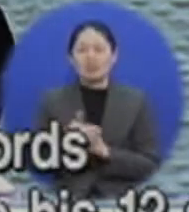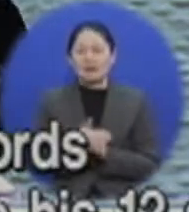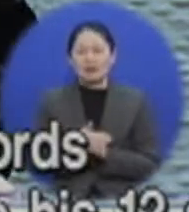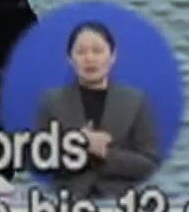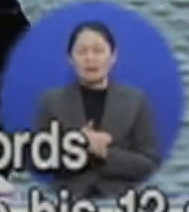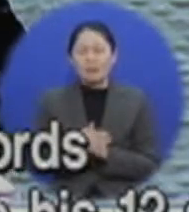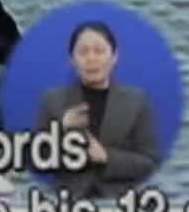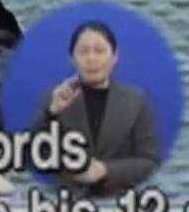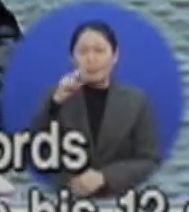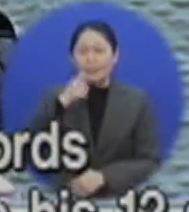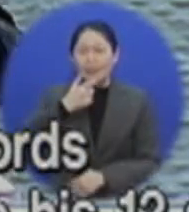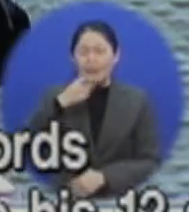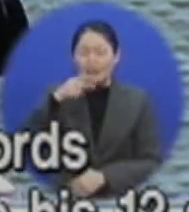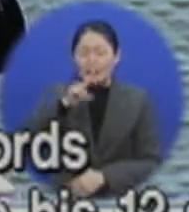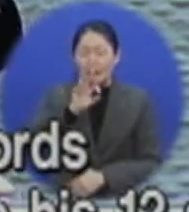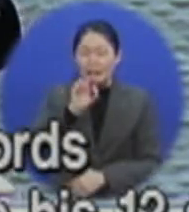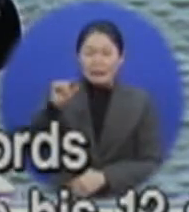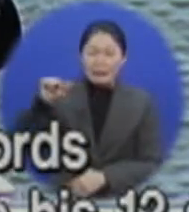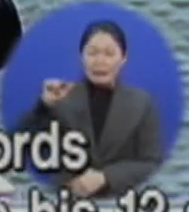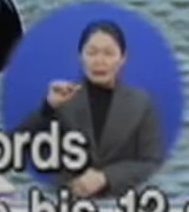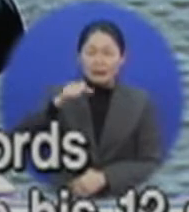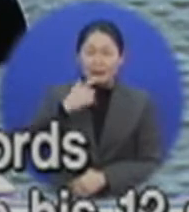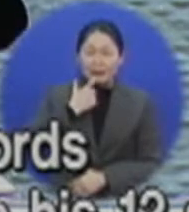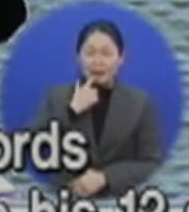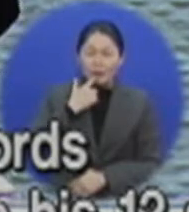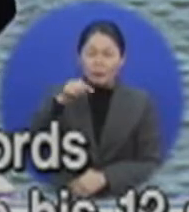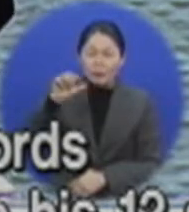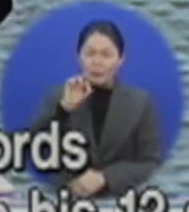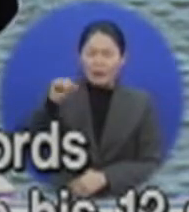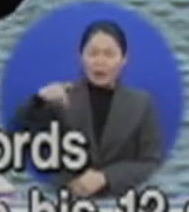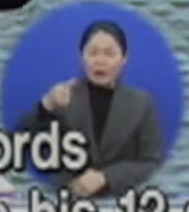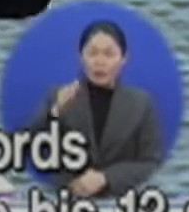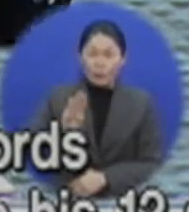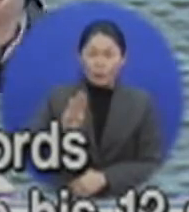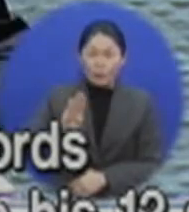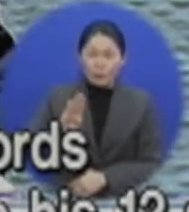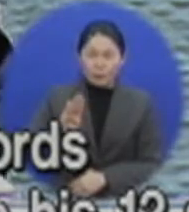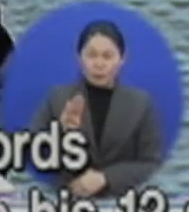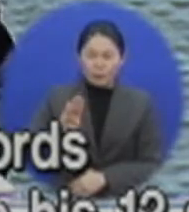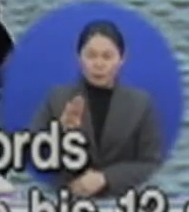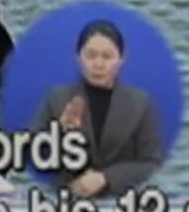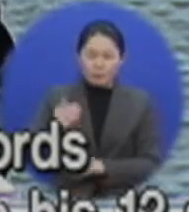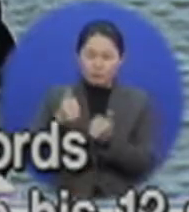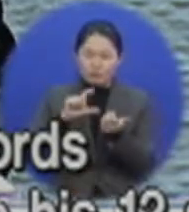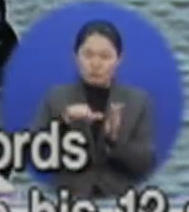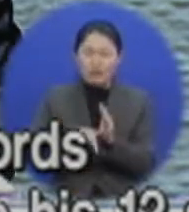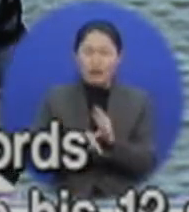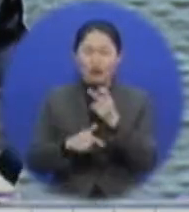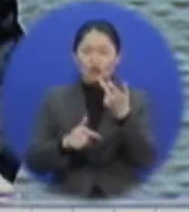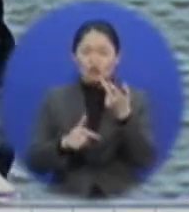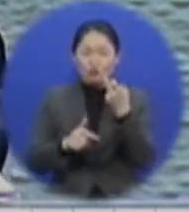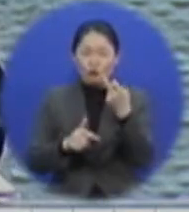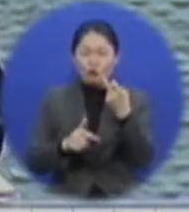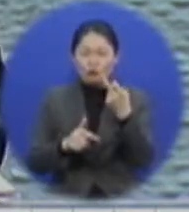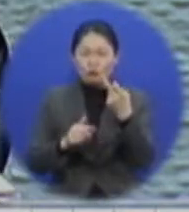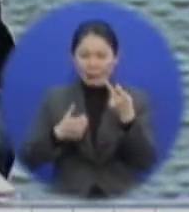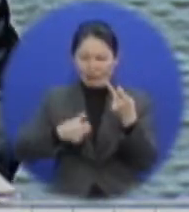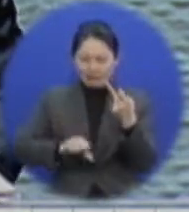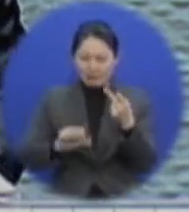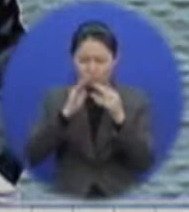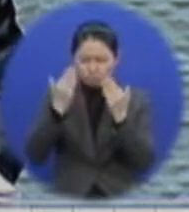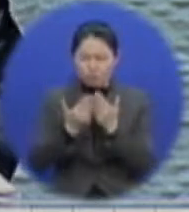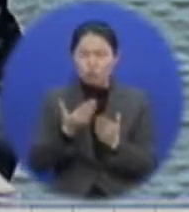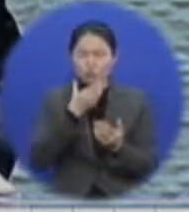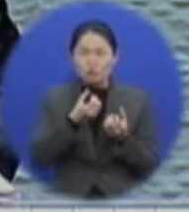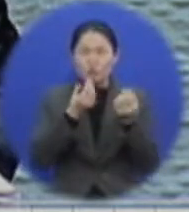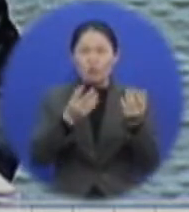야곱이 죽을 때 열 두 아들에게 다 축복과 이어 내 말을 했습니다 그런데 그때 유다는